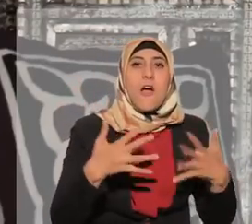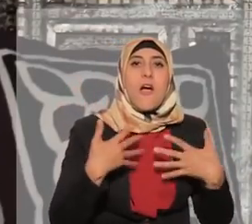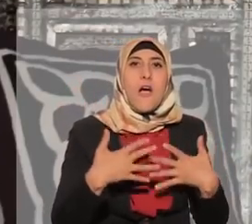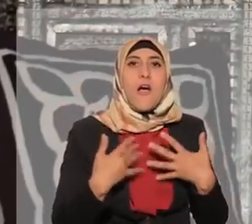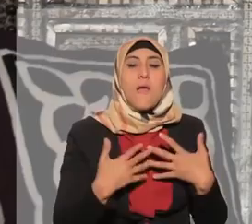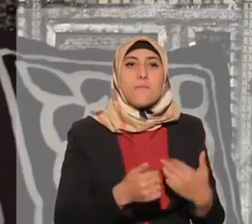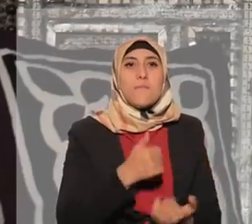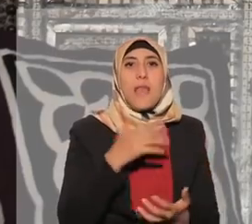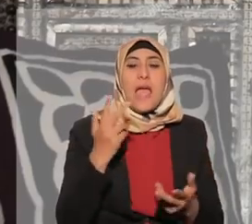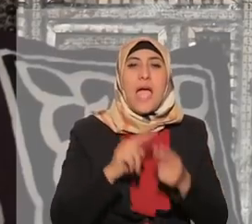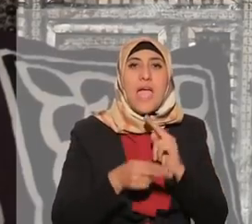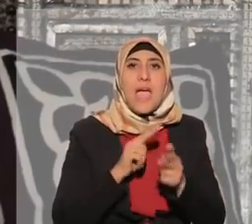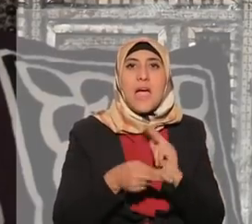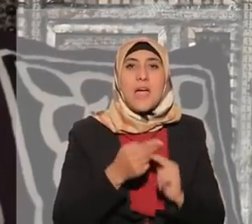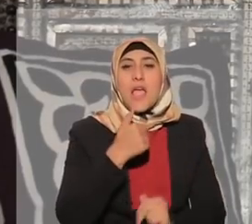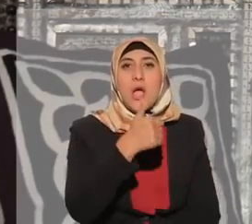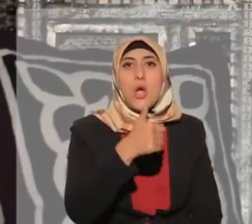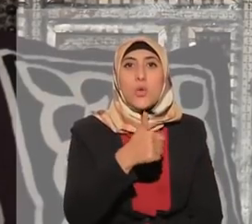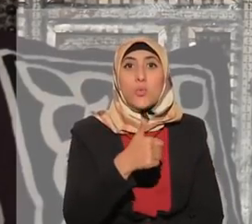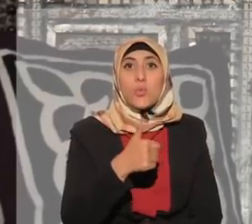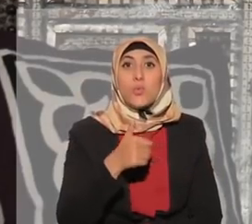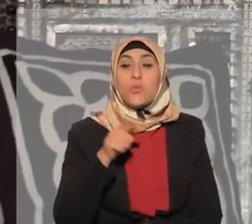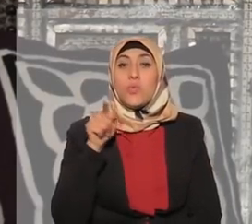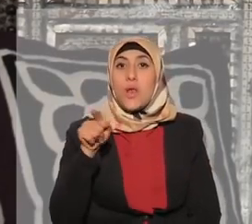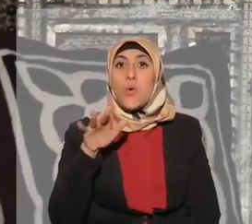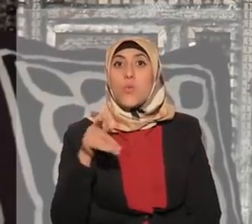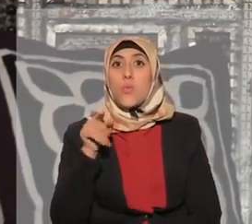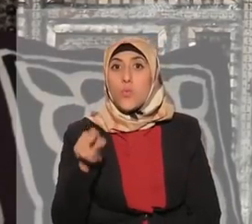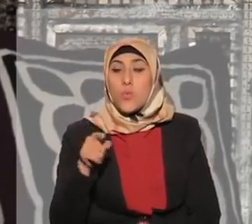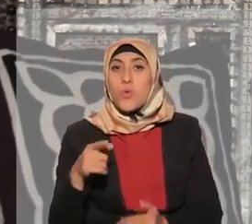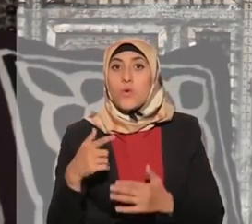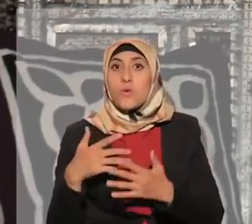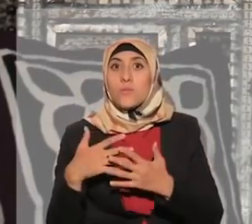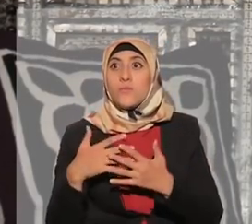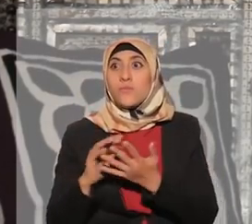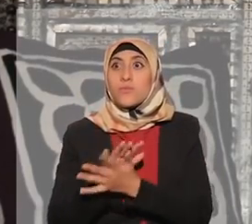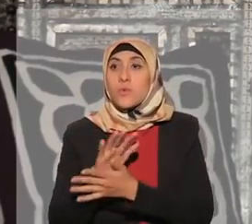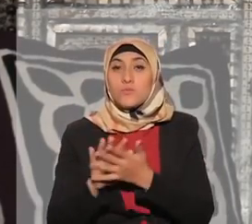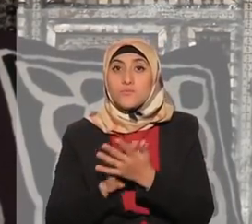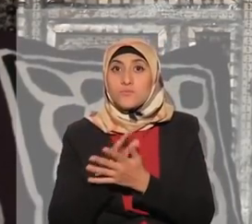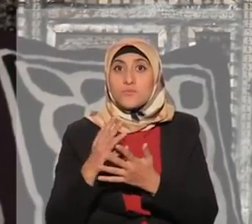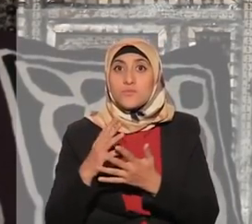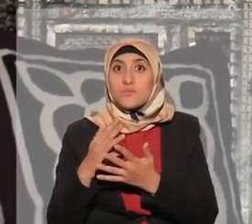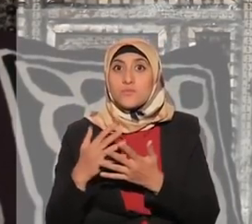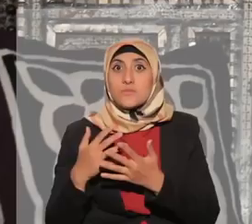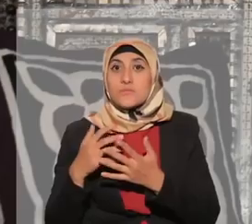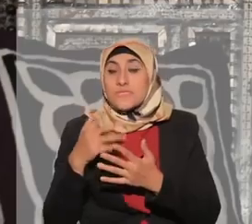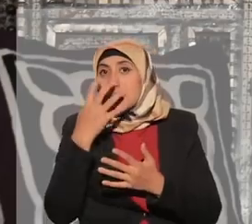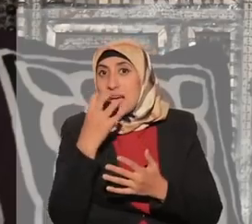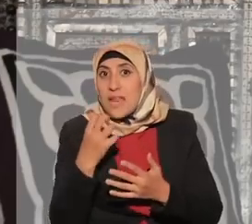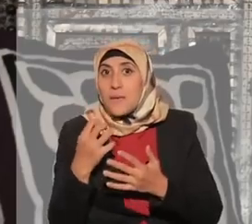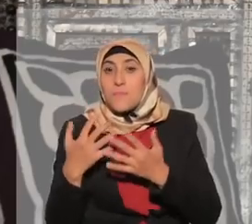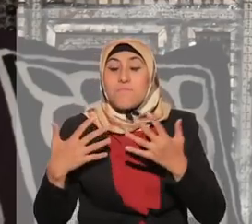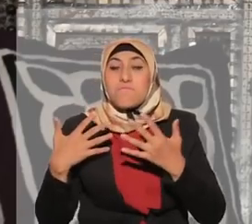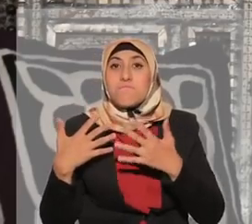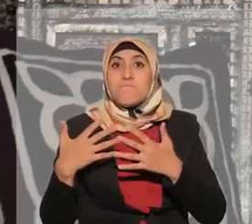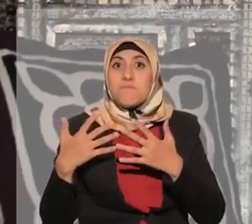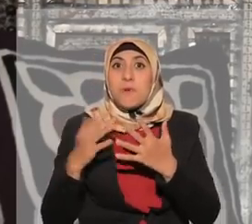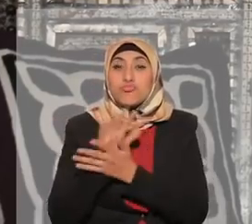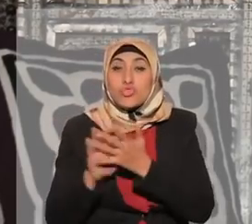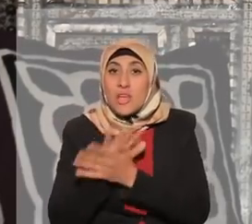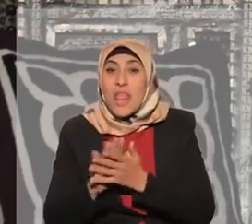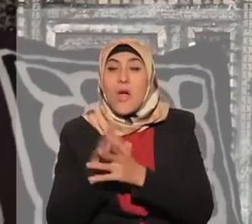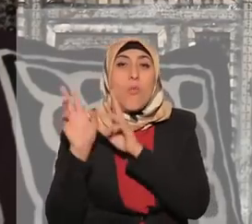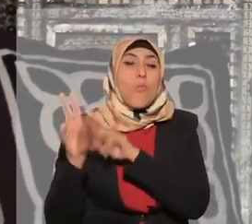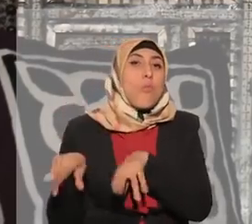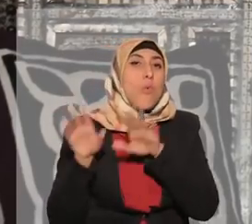ماذا الحال، إذا كان سروره بالمصيبة مثل سروره بالنعمة. الفقير إلى الله وقع في